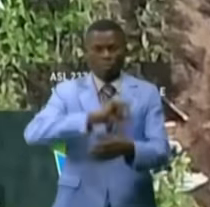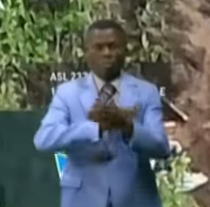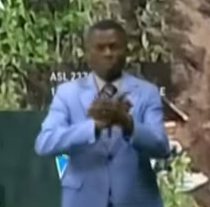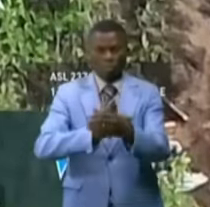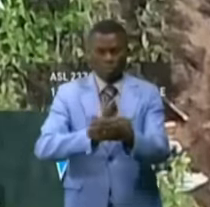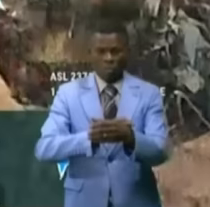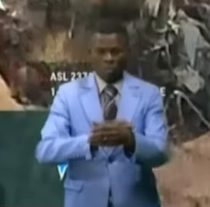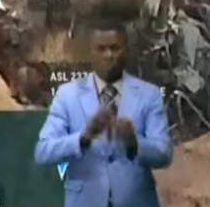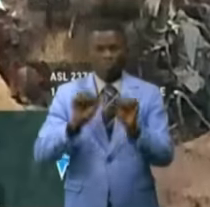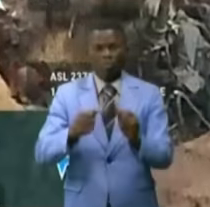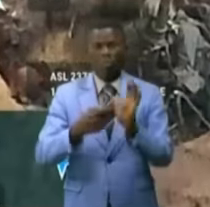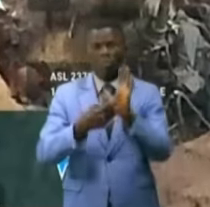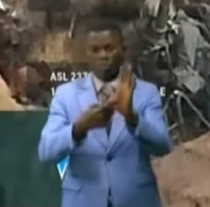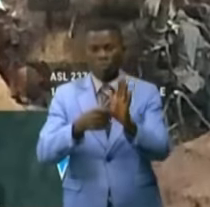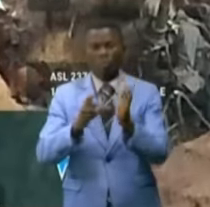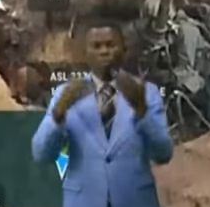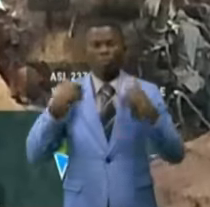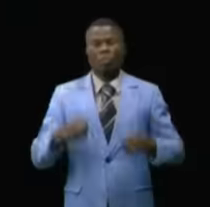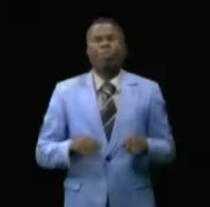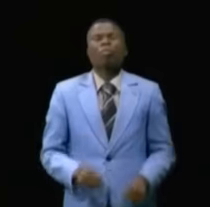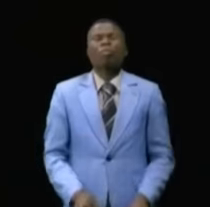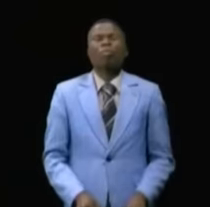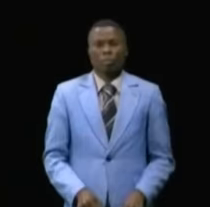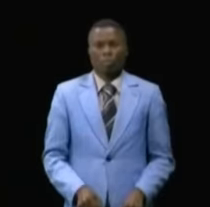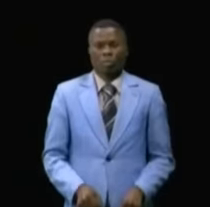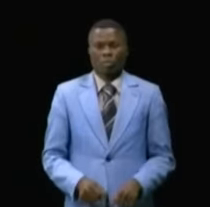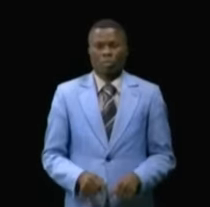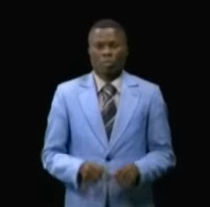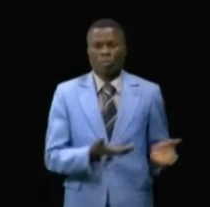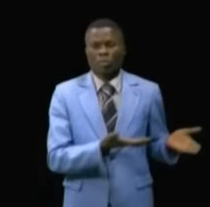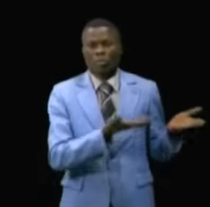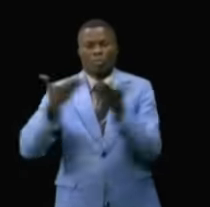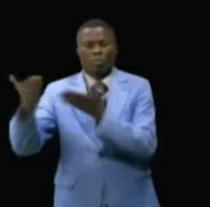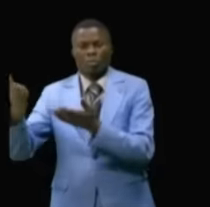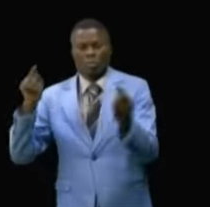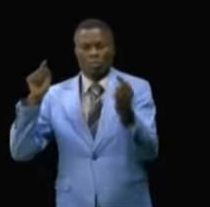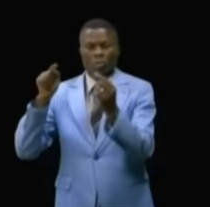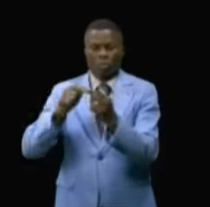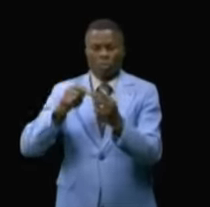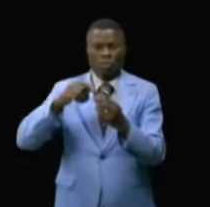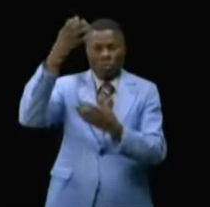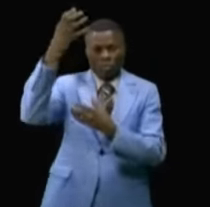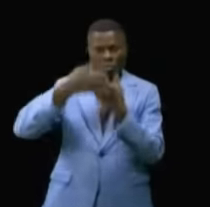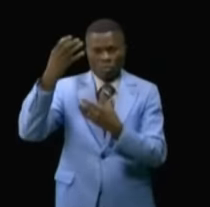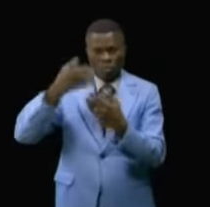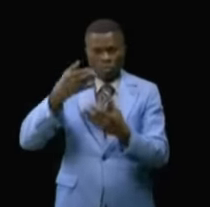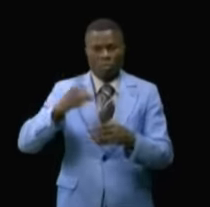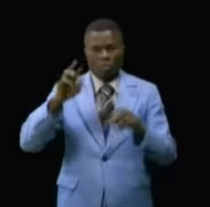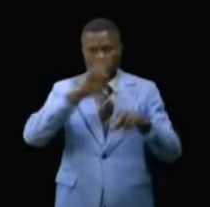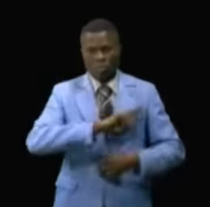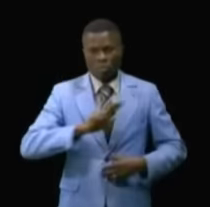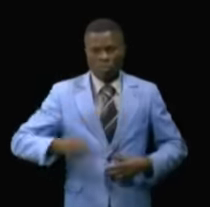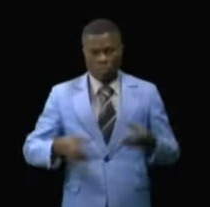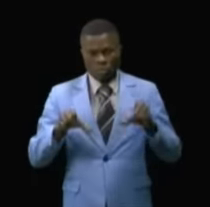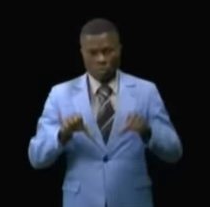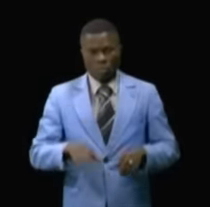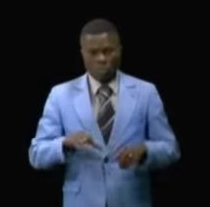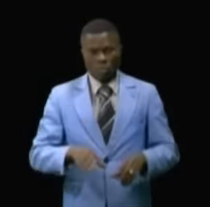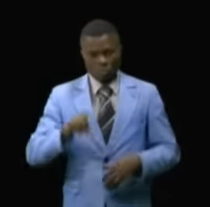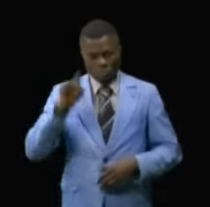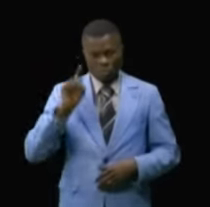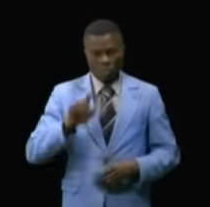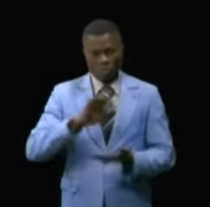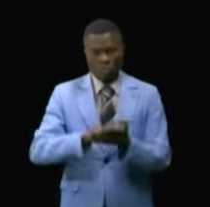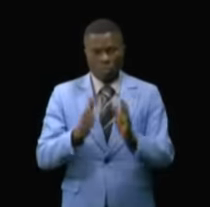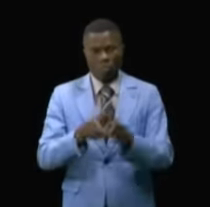l'on peut voir ces cadavres qui traversent la frontière vers le Rwanda. Décidément, la République démocratique du Congo devrait